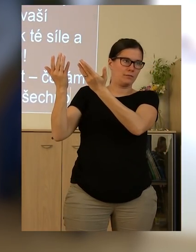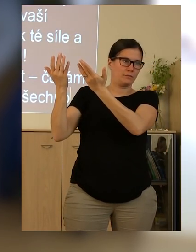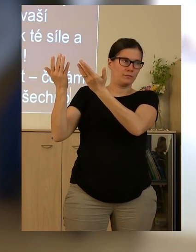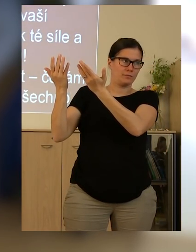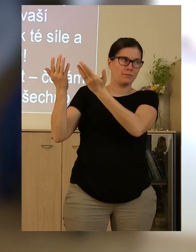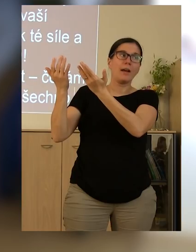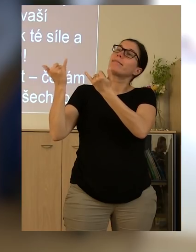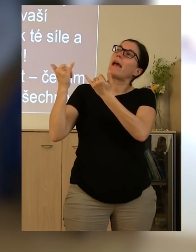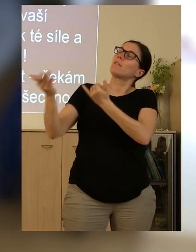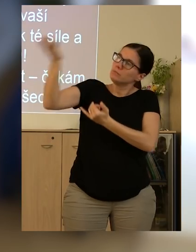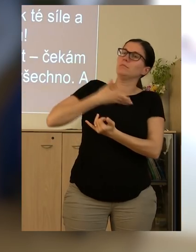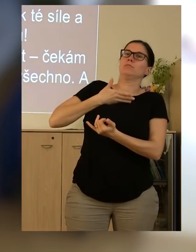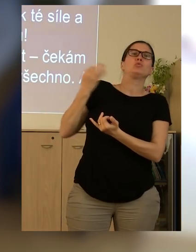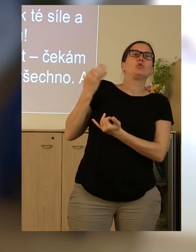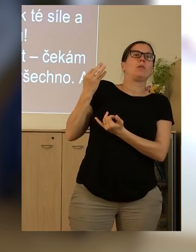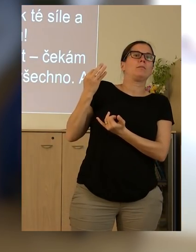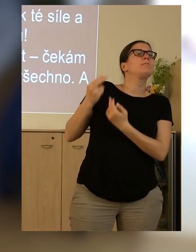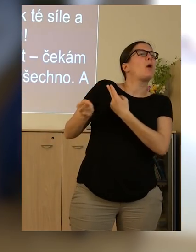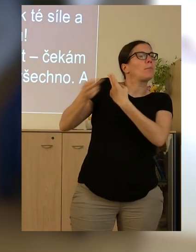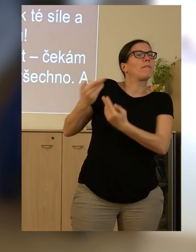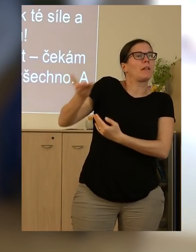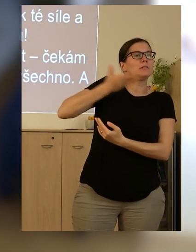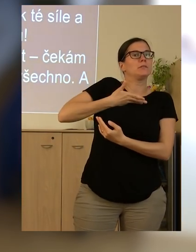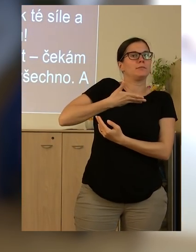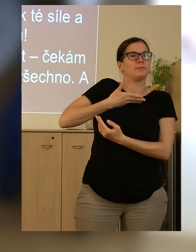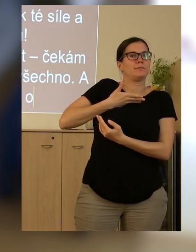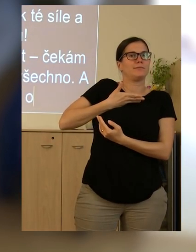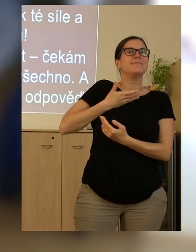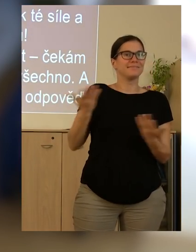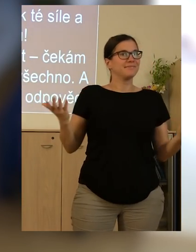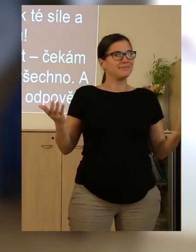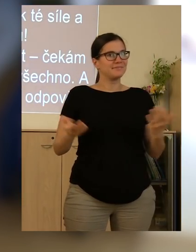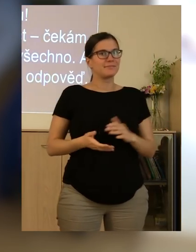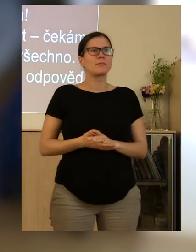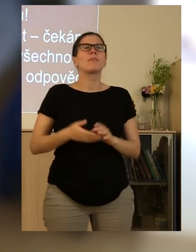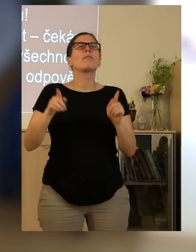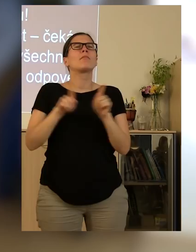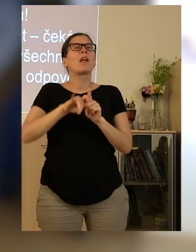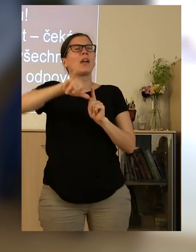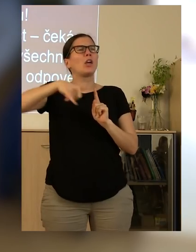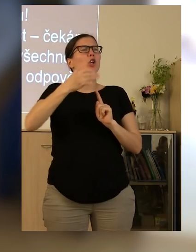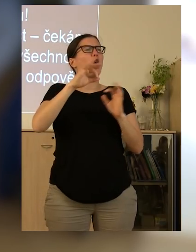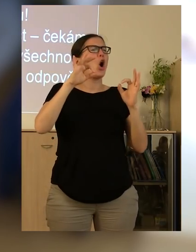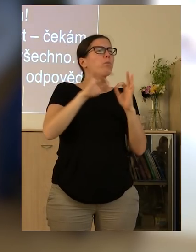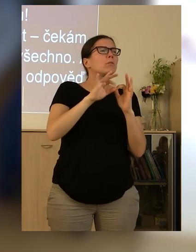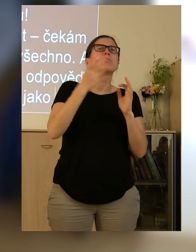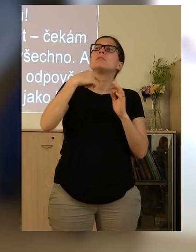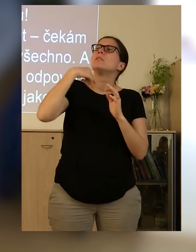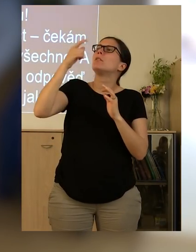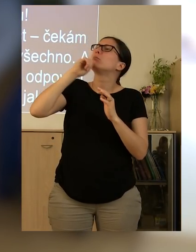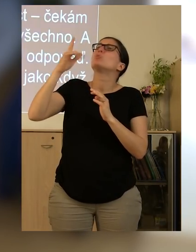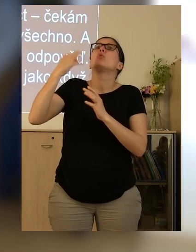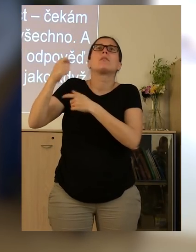A teď od tebe čekám tvojí odpověď. Je to něco podobného, jako když Job se obrací k Bohu a ptá se ho, co děláš.